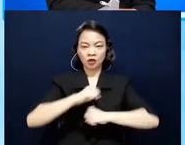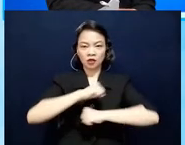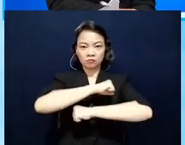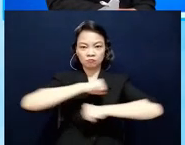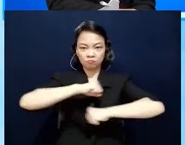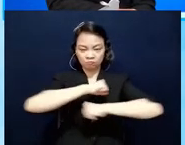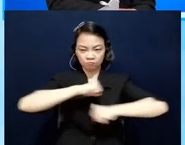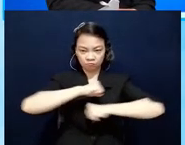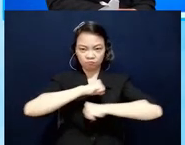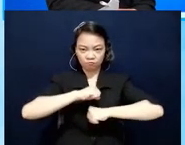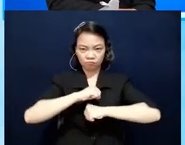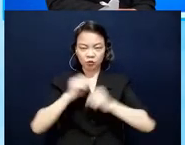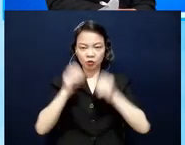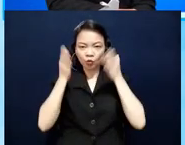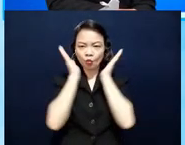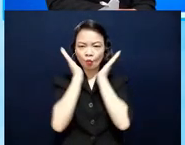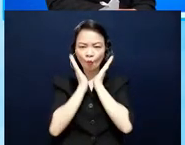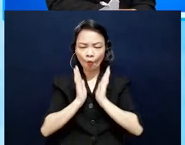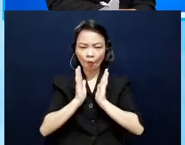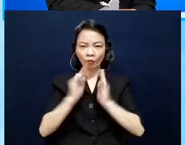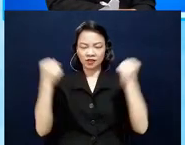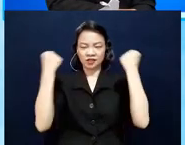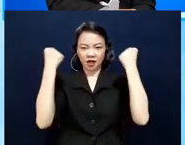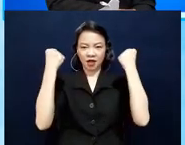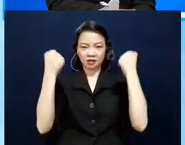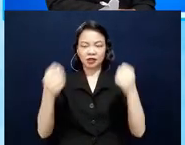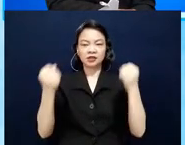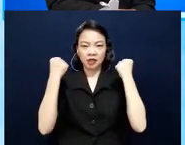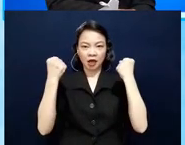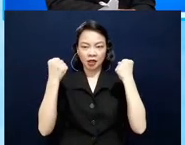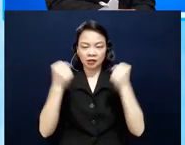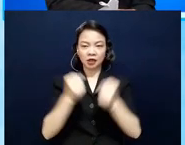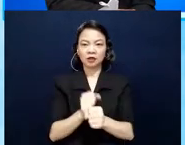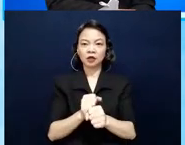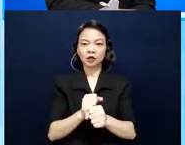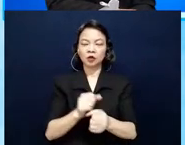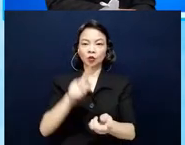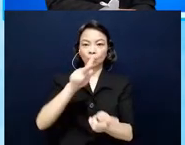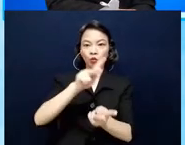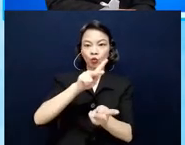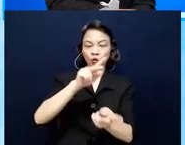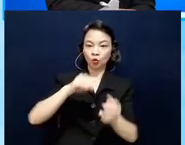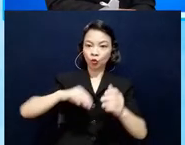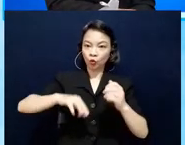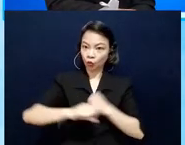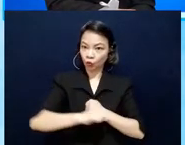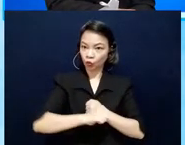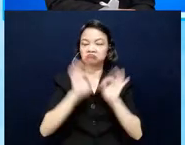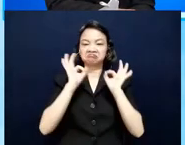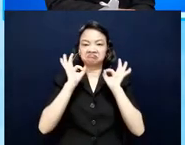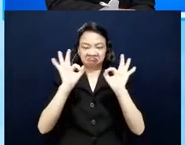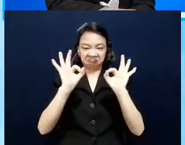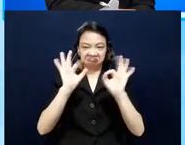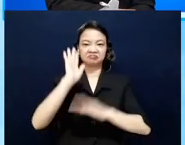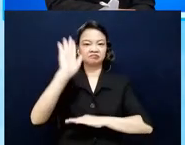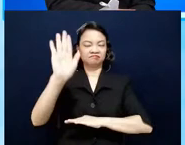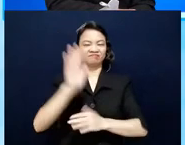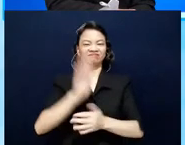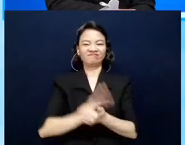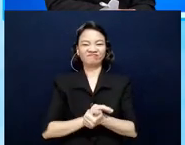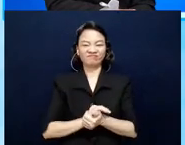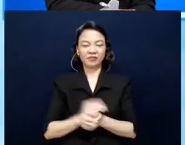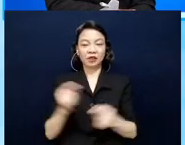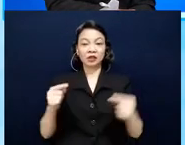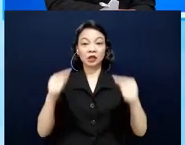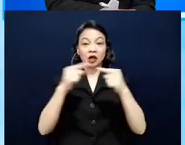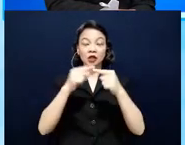dan kesehatan reproduksi maupun seksual. Dan terakhir yang terkait dengan rokok